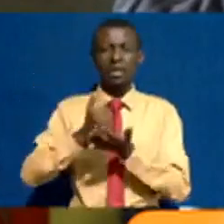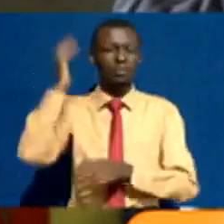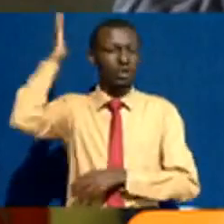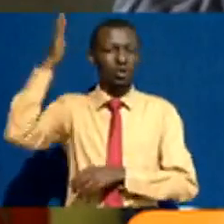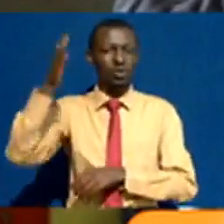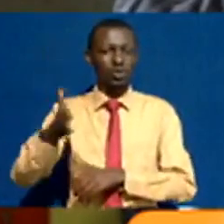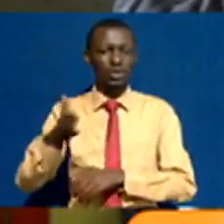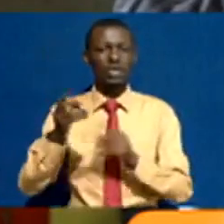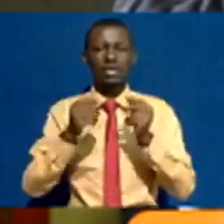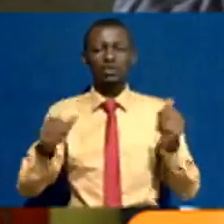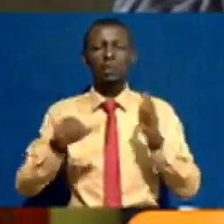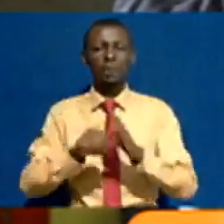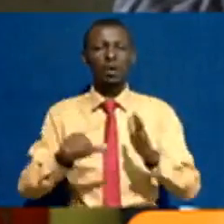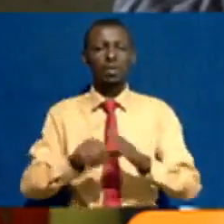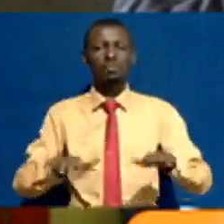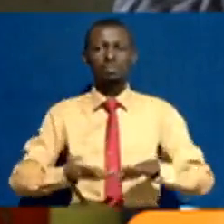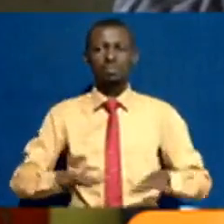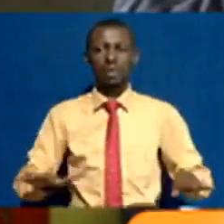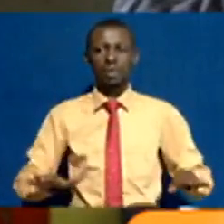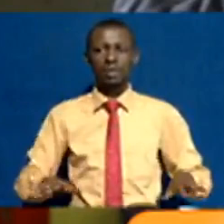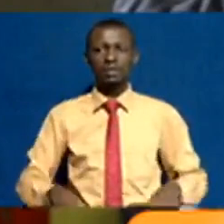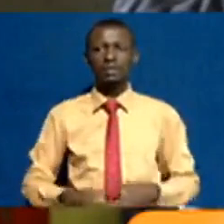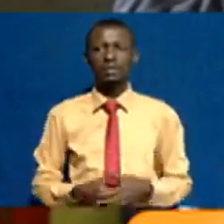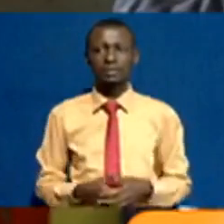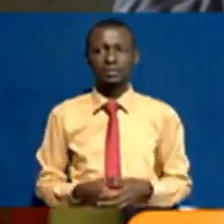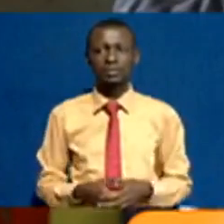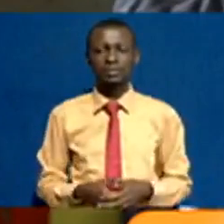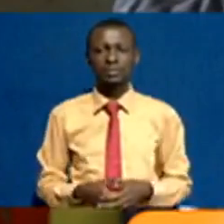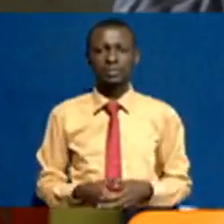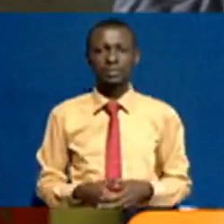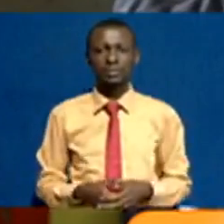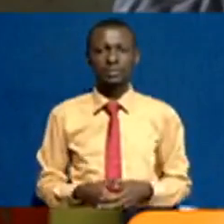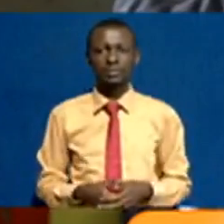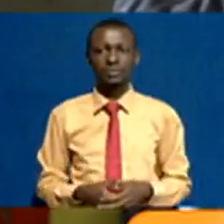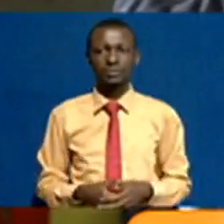kutoa suluhu ya kudumu. Laura Otieno, Runinga ya Citizen.